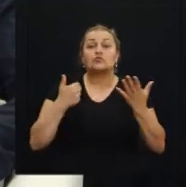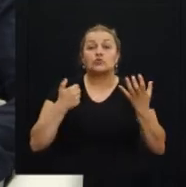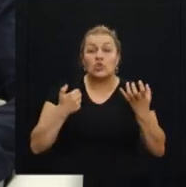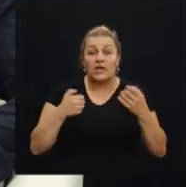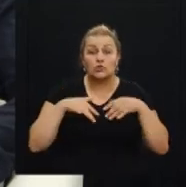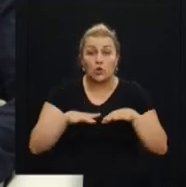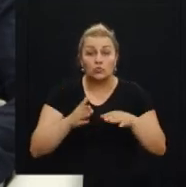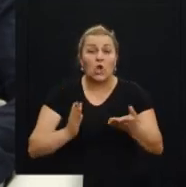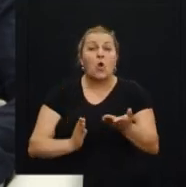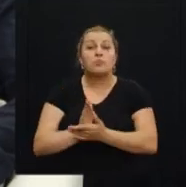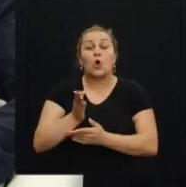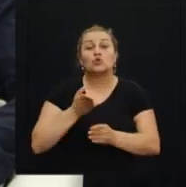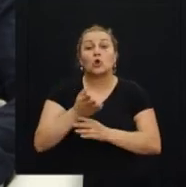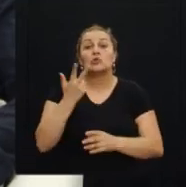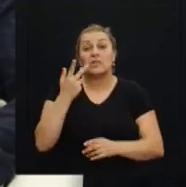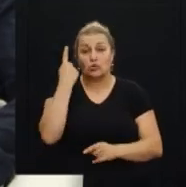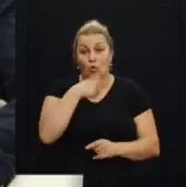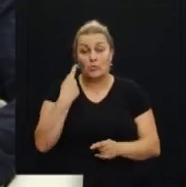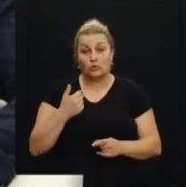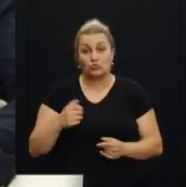je prošlo kroz treću omišku bojnu.